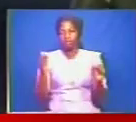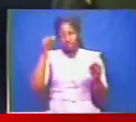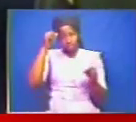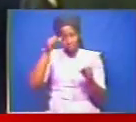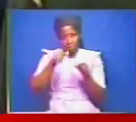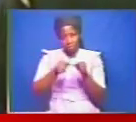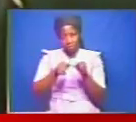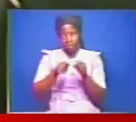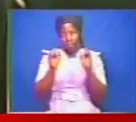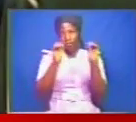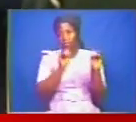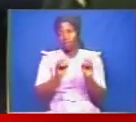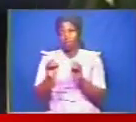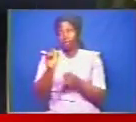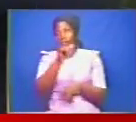Tukumbuke